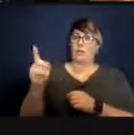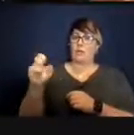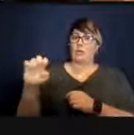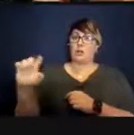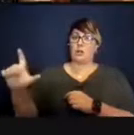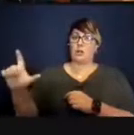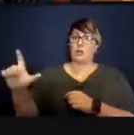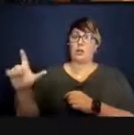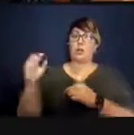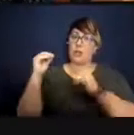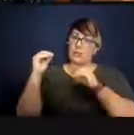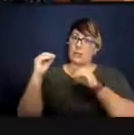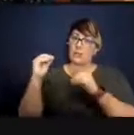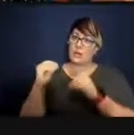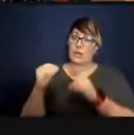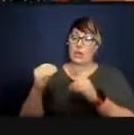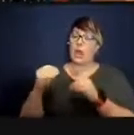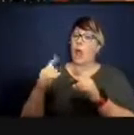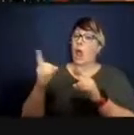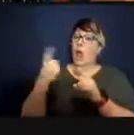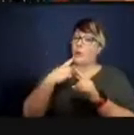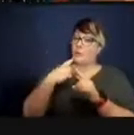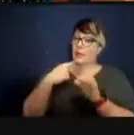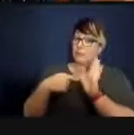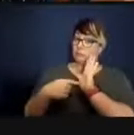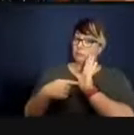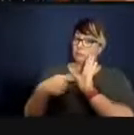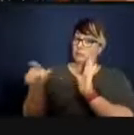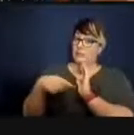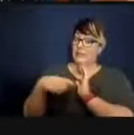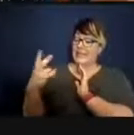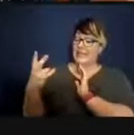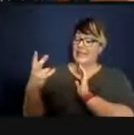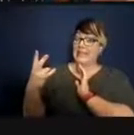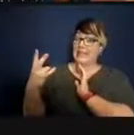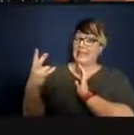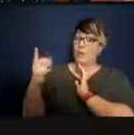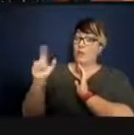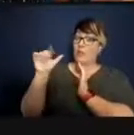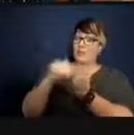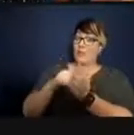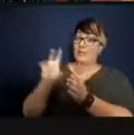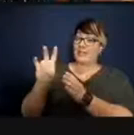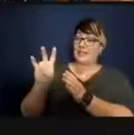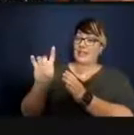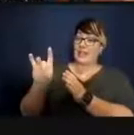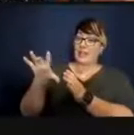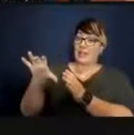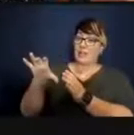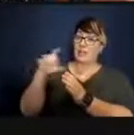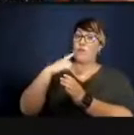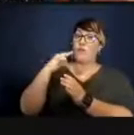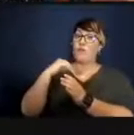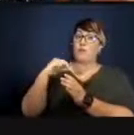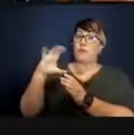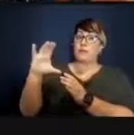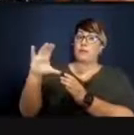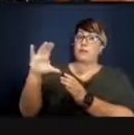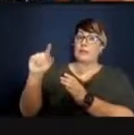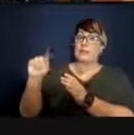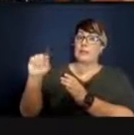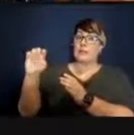tuzungumzie swala la kupata mafunzo maalum kwa wanafunzi wetu, kwa